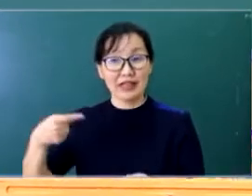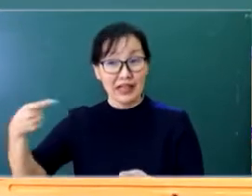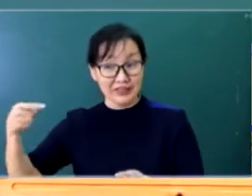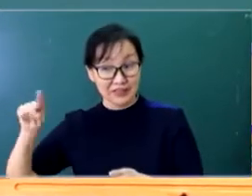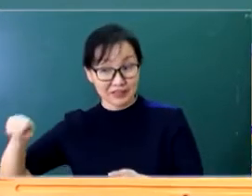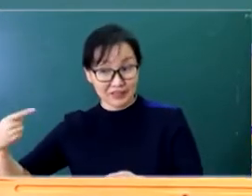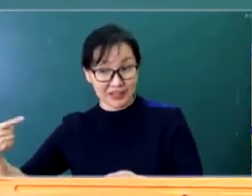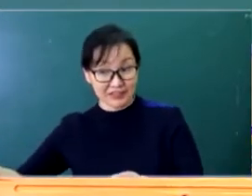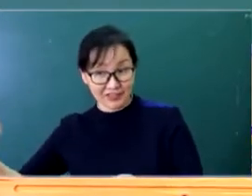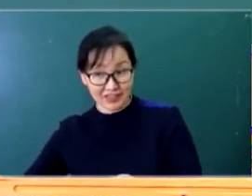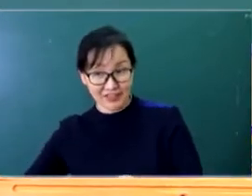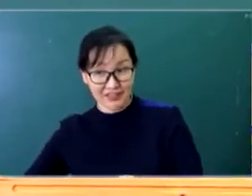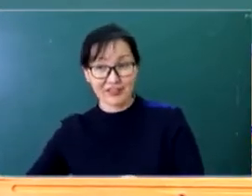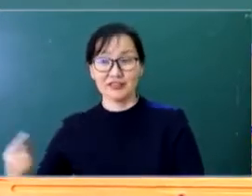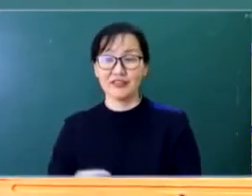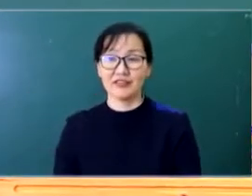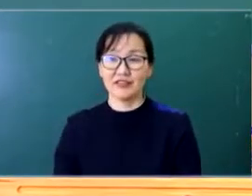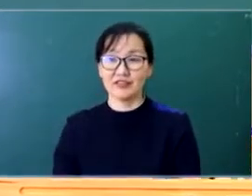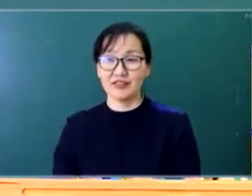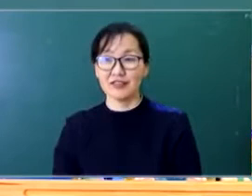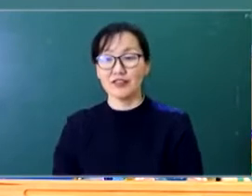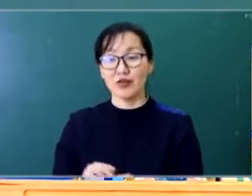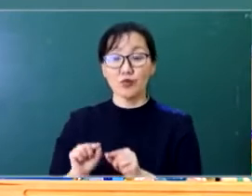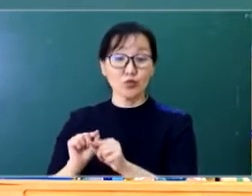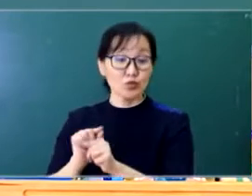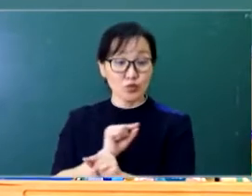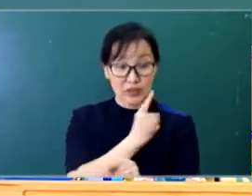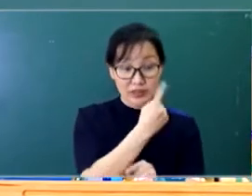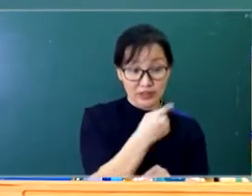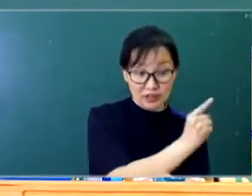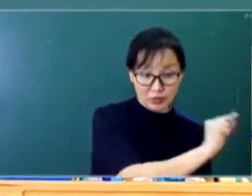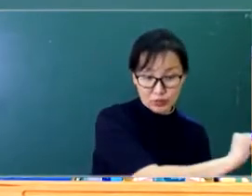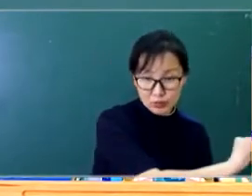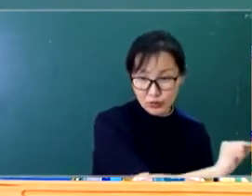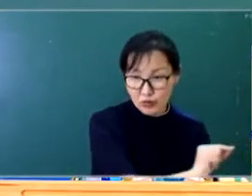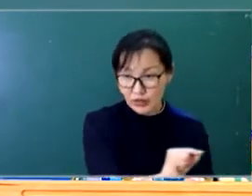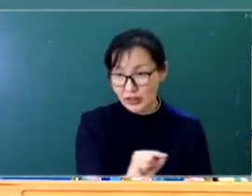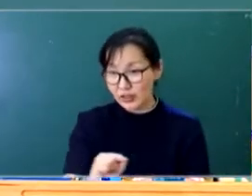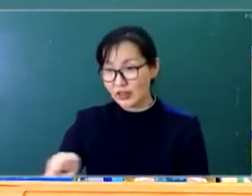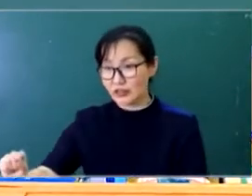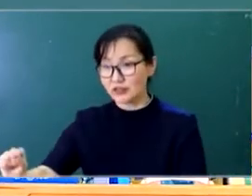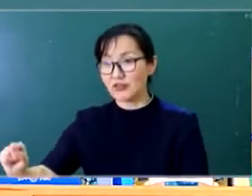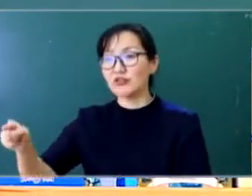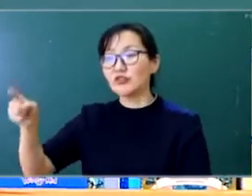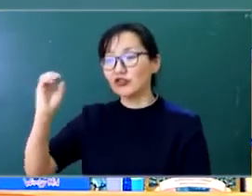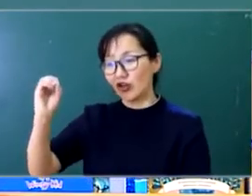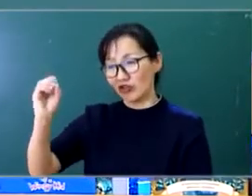1/128-аас 1/2-ыг хасахын тулд бүхлийг харалтаа тавьж хасдаг гэж үзсэн.